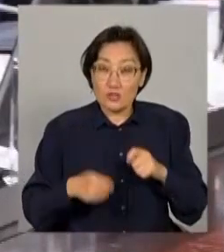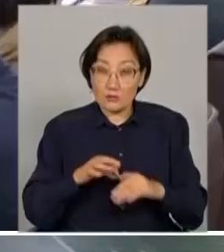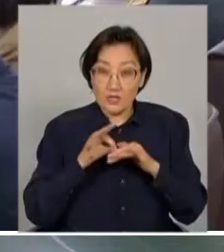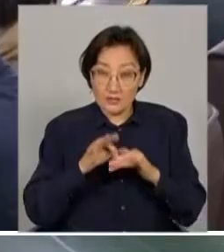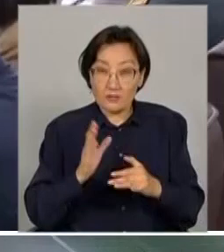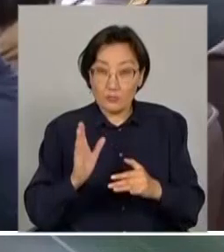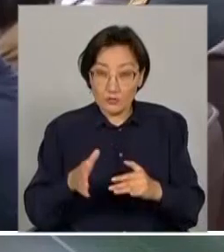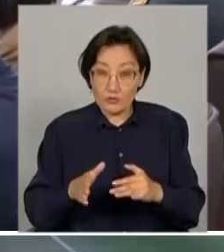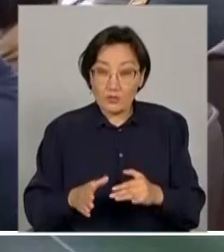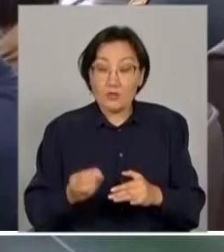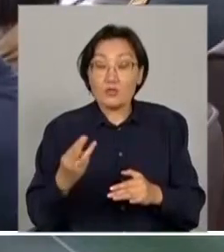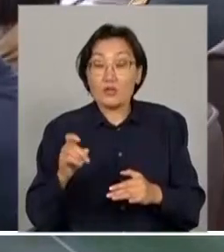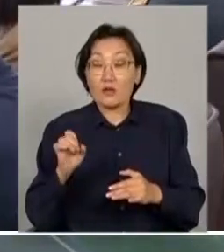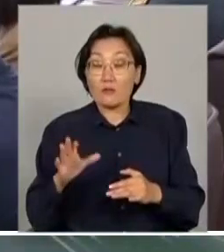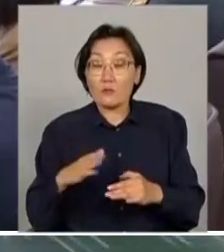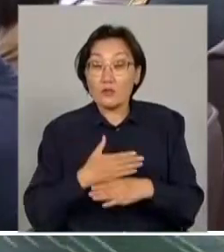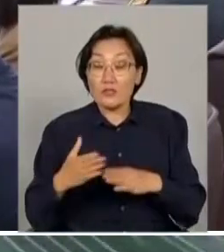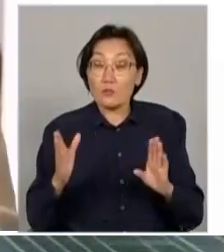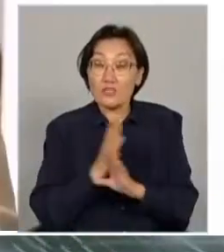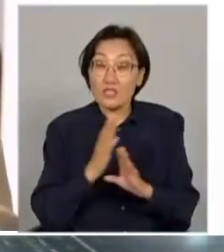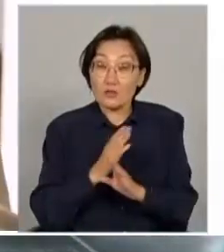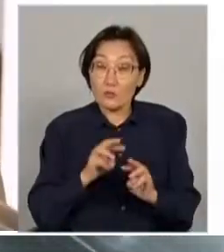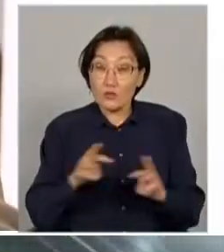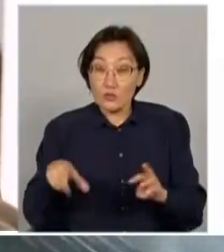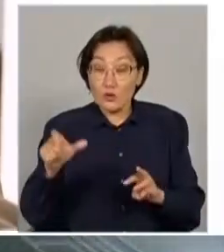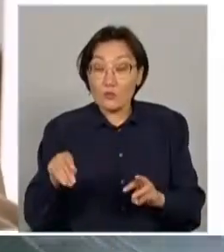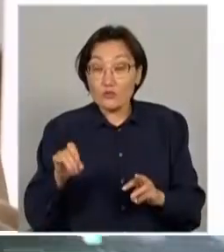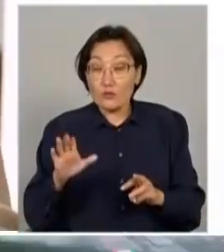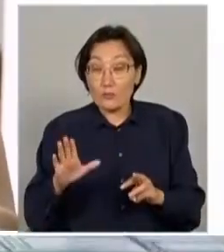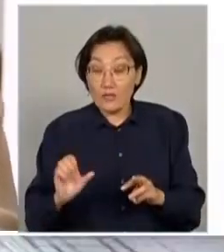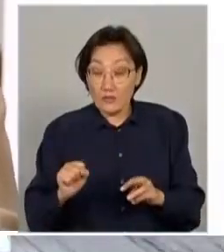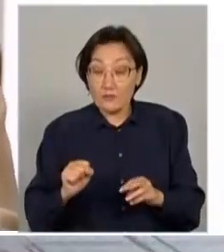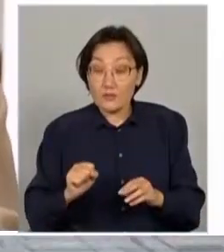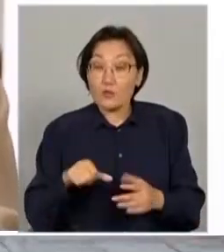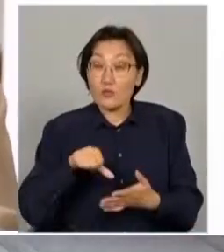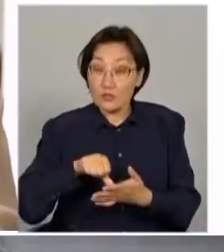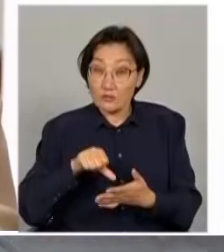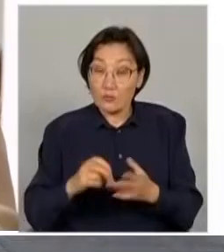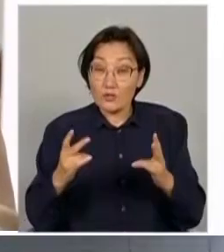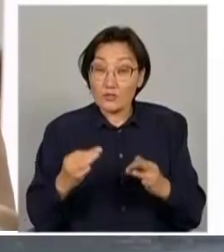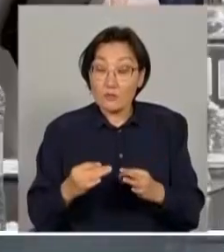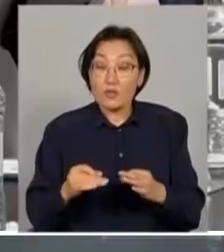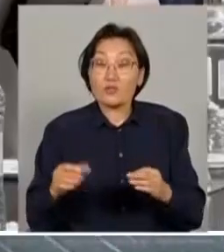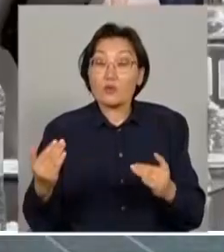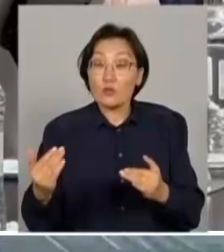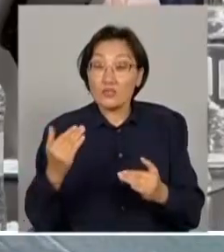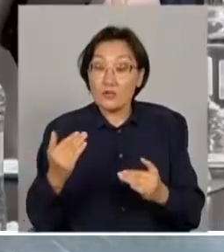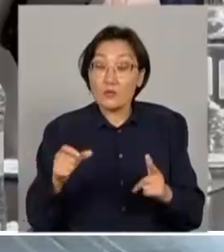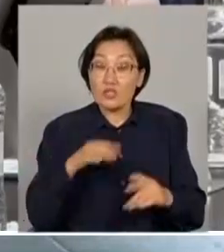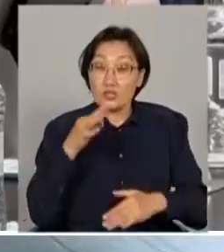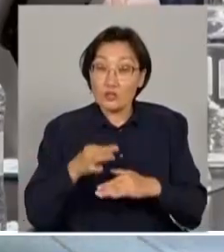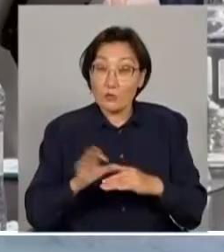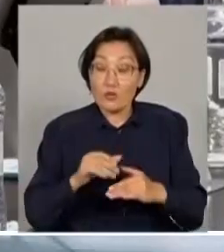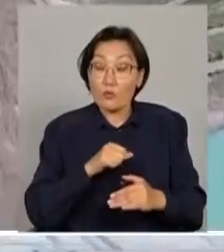әкеледі. Сырым Шәріпхановтан кейін экология министрі Зүлфия Сүлейменова мінберге шықты. Алайда әріптесінің сөзіне жауап